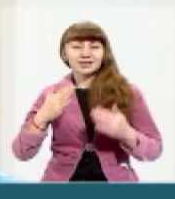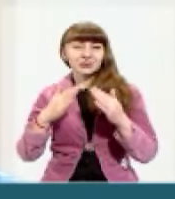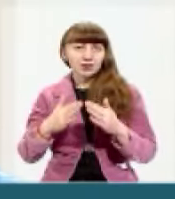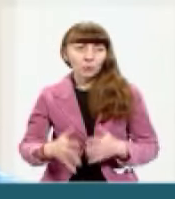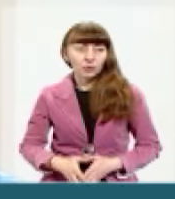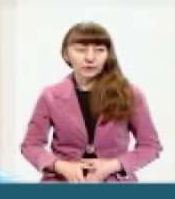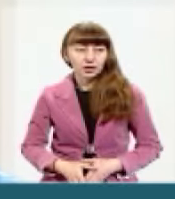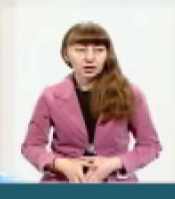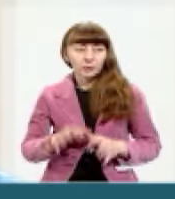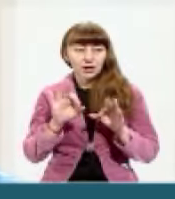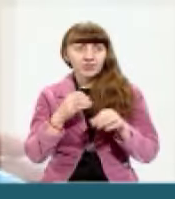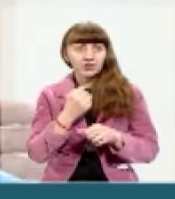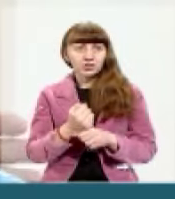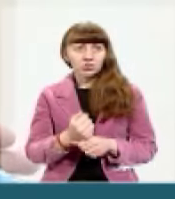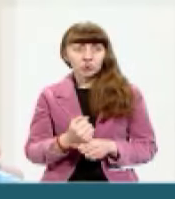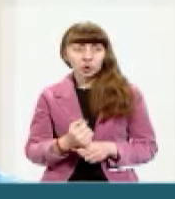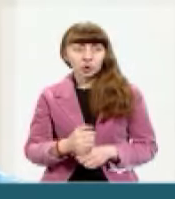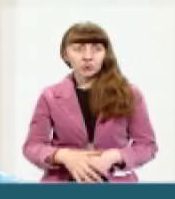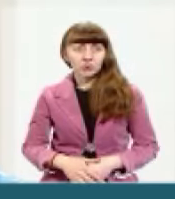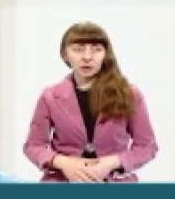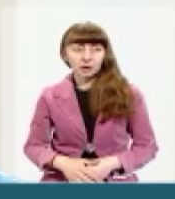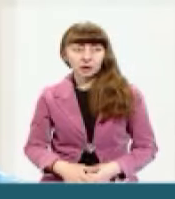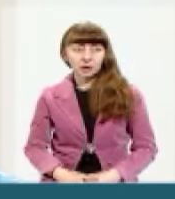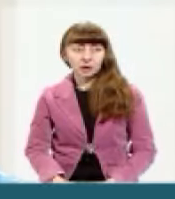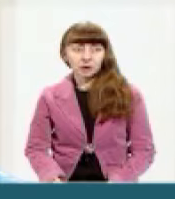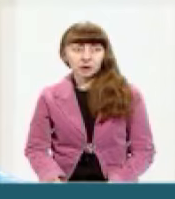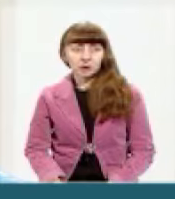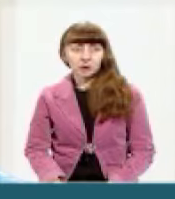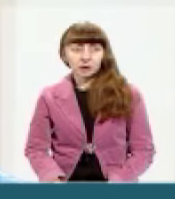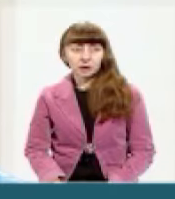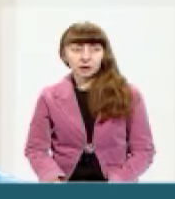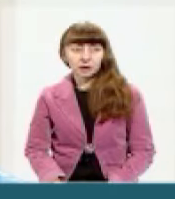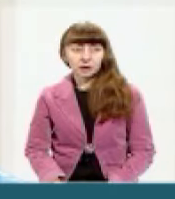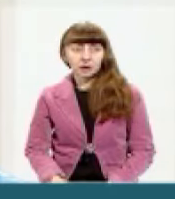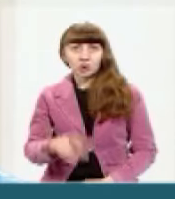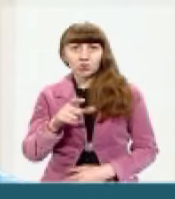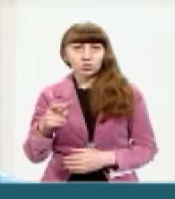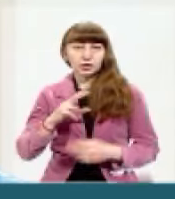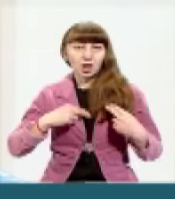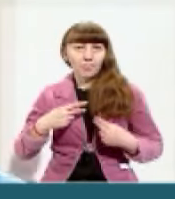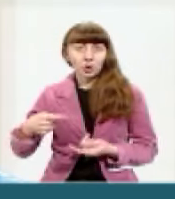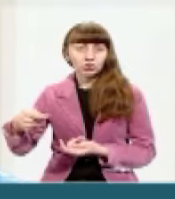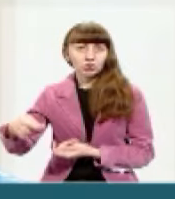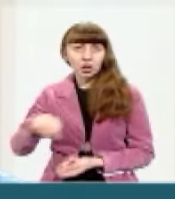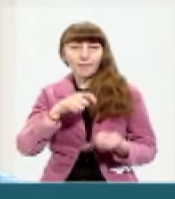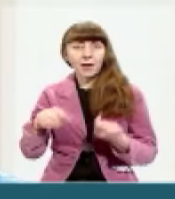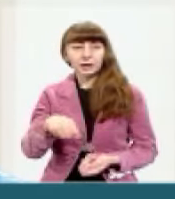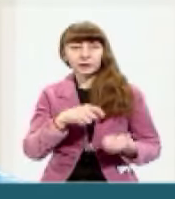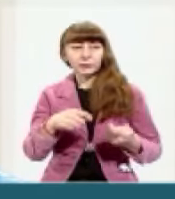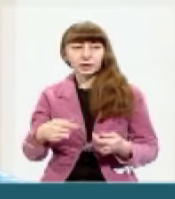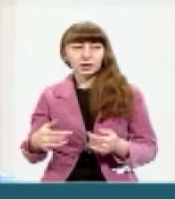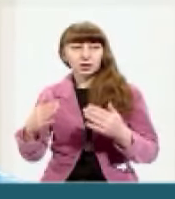Правильно делают, я хочу сказать. Бурты делает наш подрядчик, смотрю, с частного сектора лопатами люди работают, с детьми прямо, они снег этот со